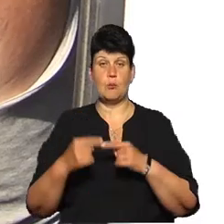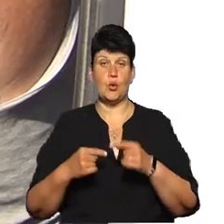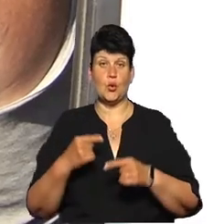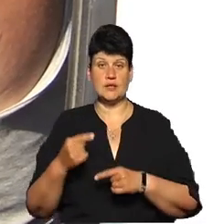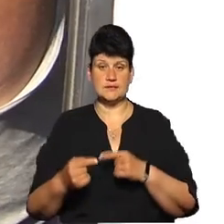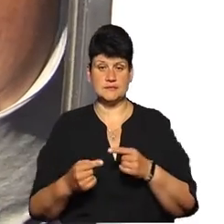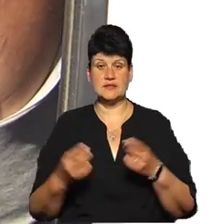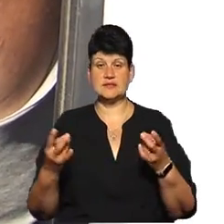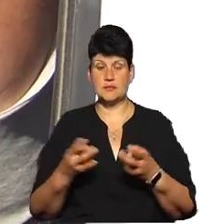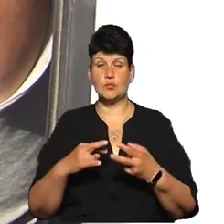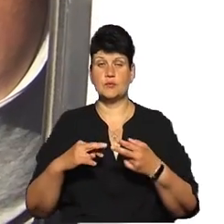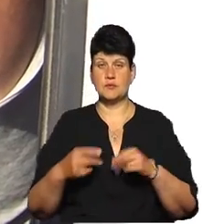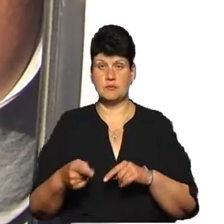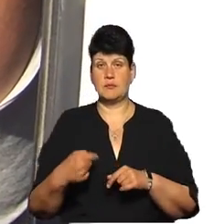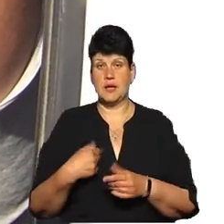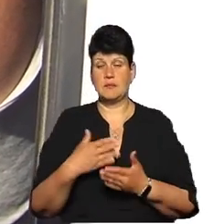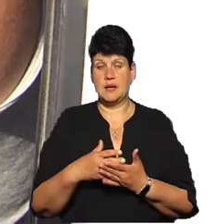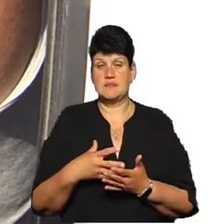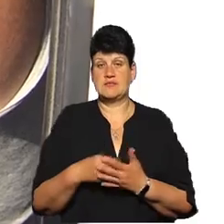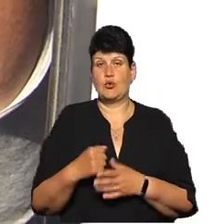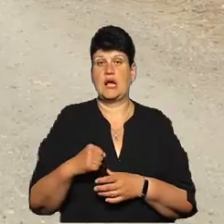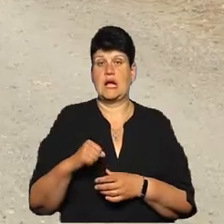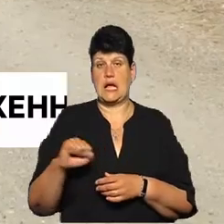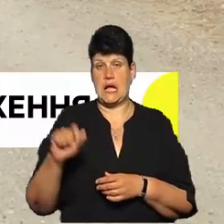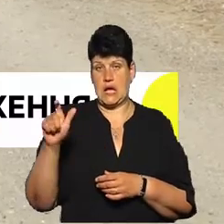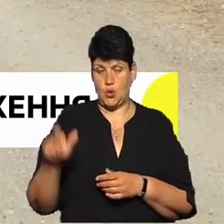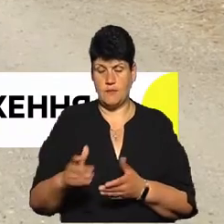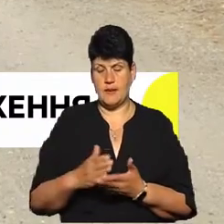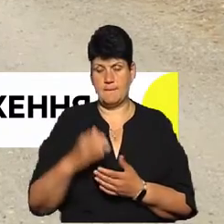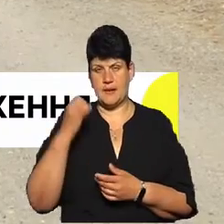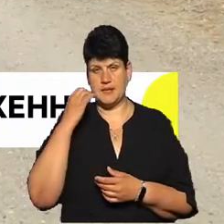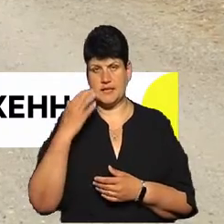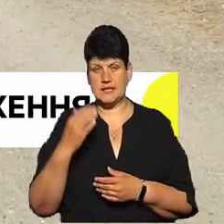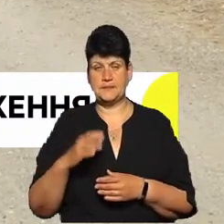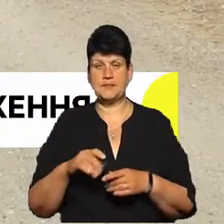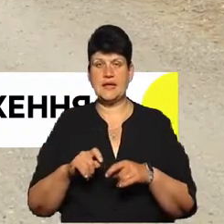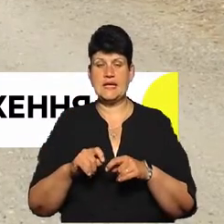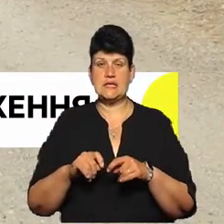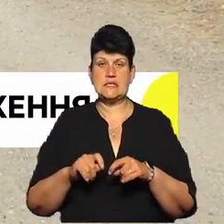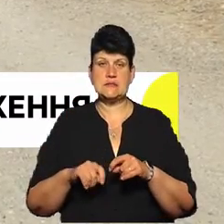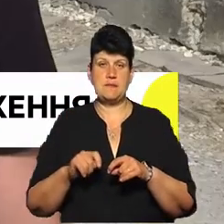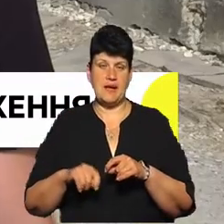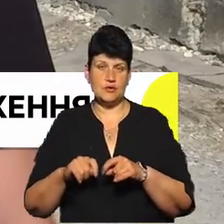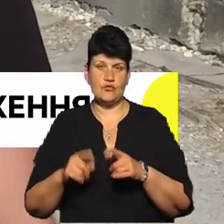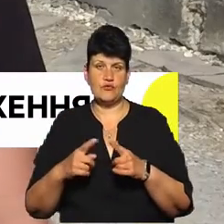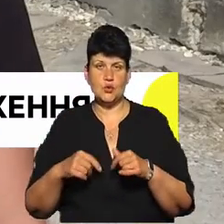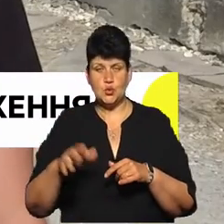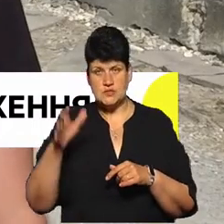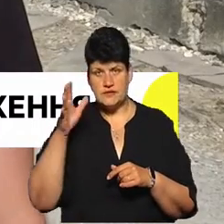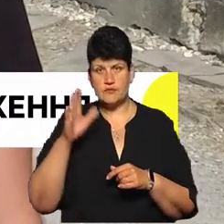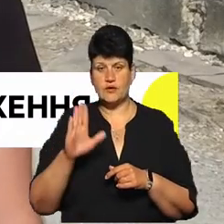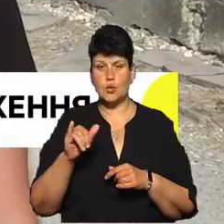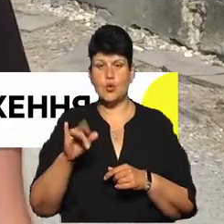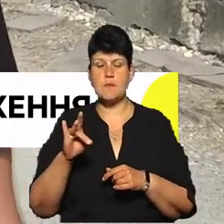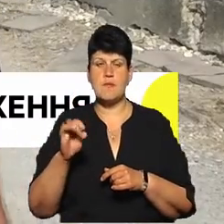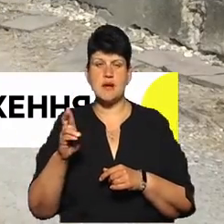перейменувати. Тому що ми маємо своїх героїв і ми маємо їх пам'ятати. Інспектор відділу освіти Копичинецької міської ради Віктор Урбанський